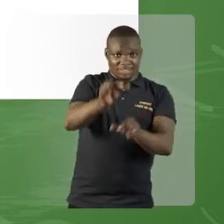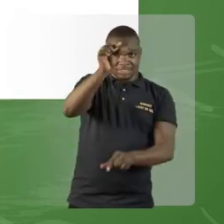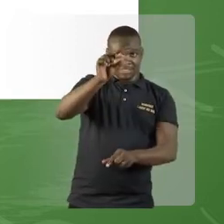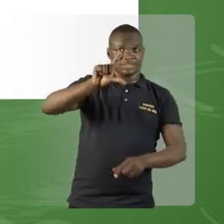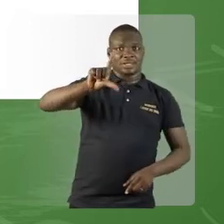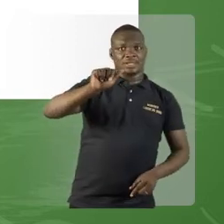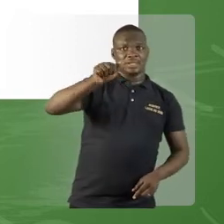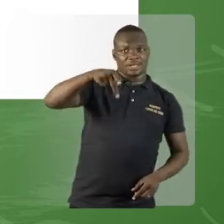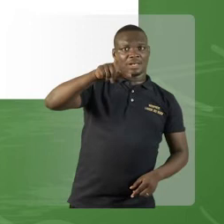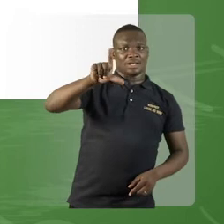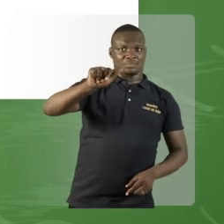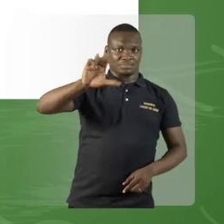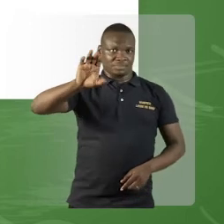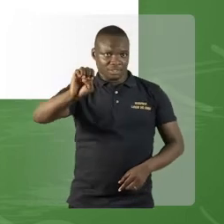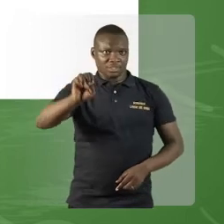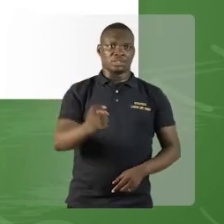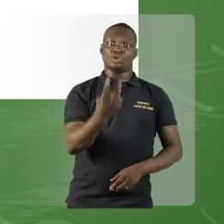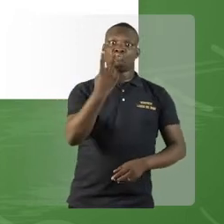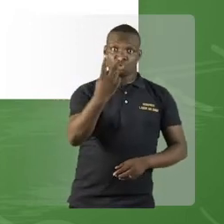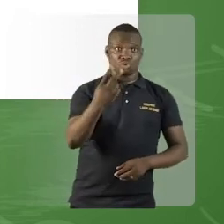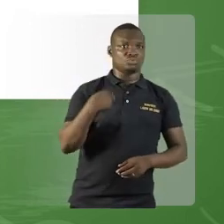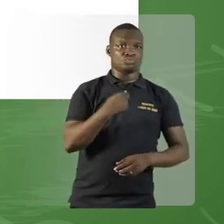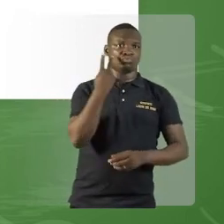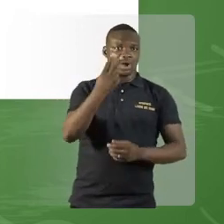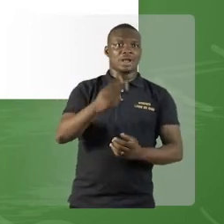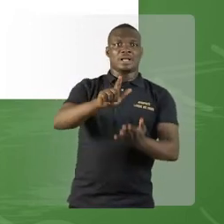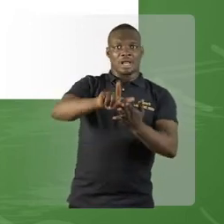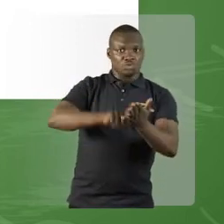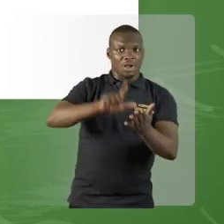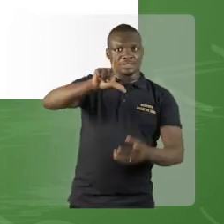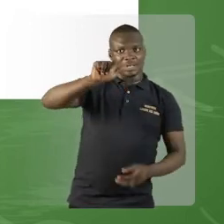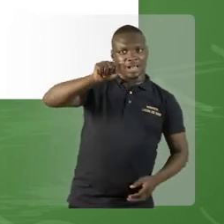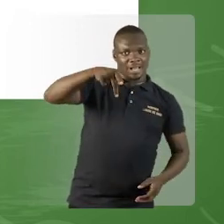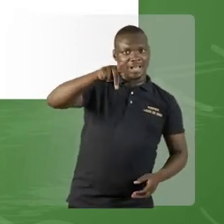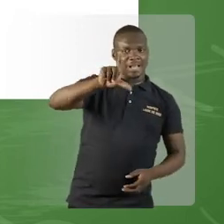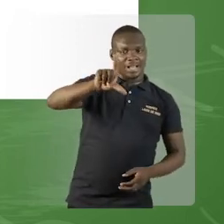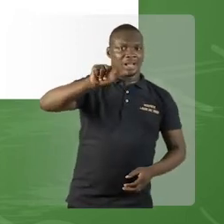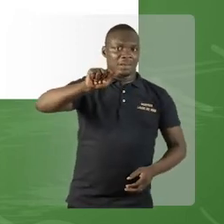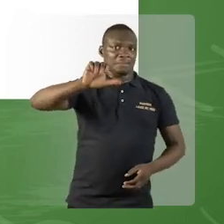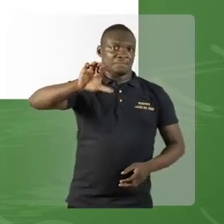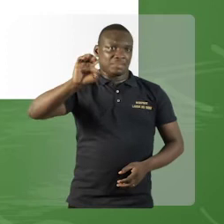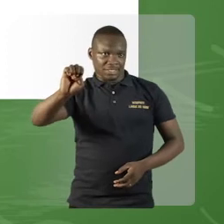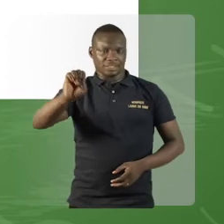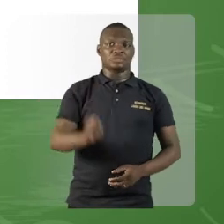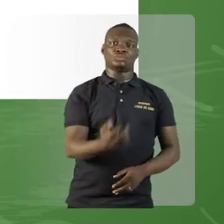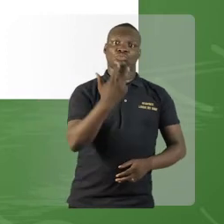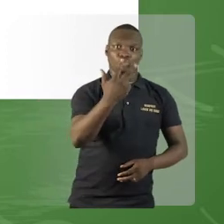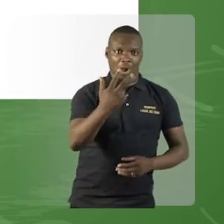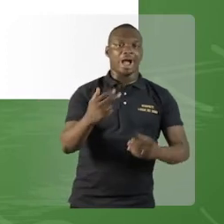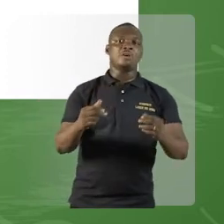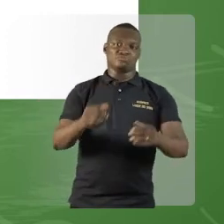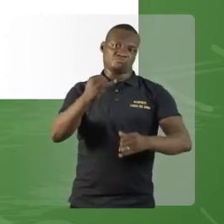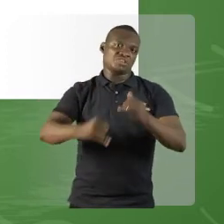Laplace. En grand 2, nous allons voir la loi de Laplace et nous terminerons en grand 3